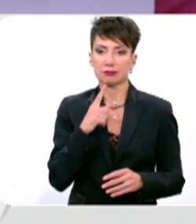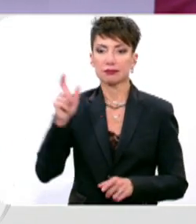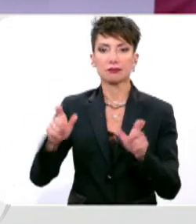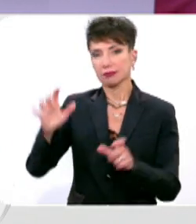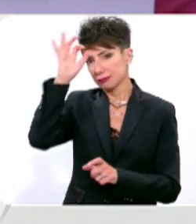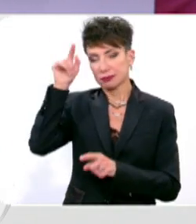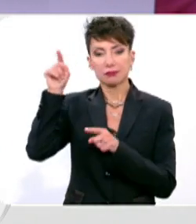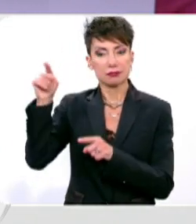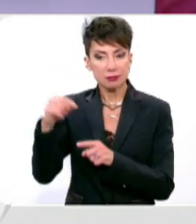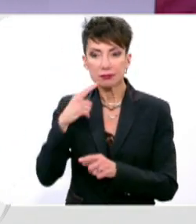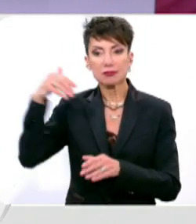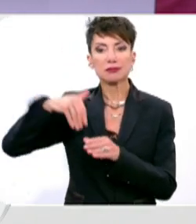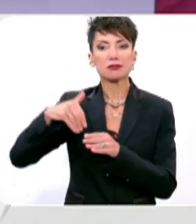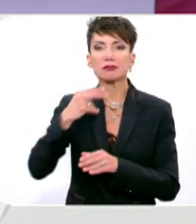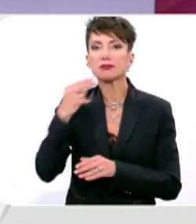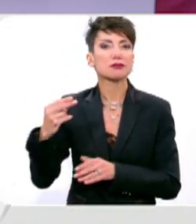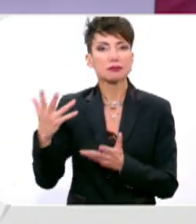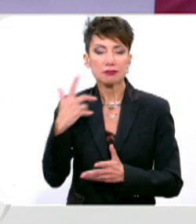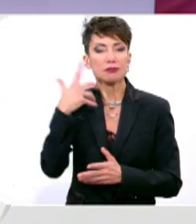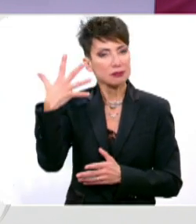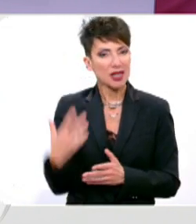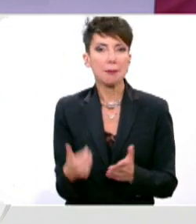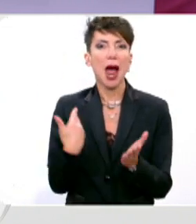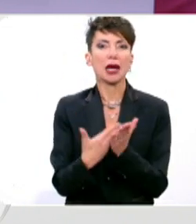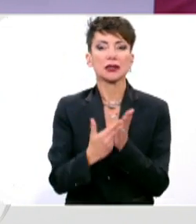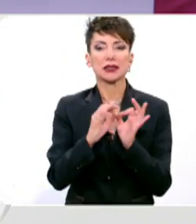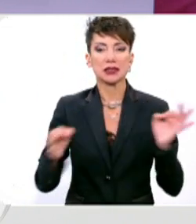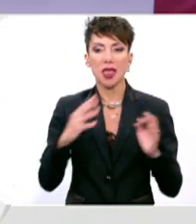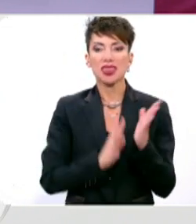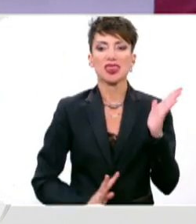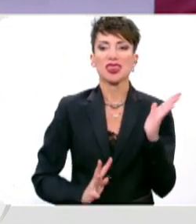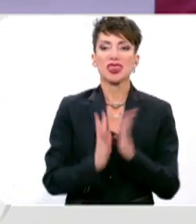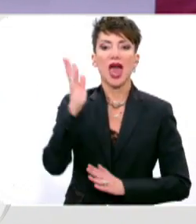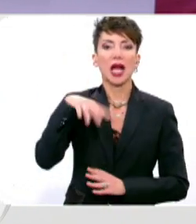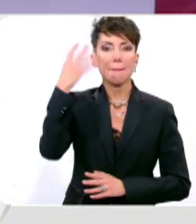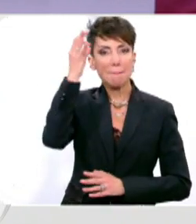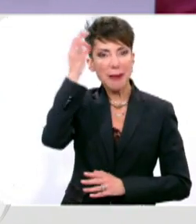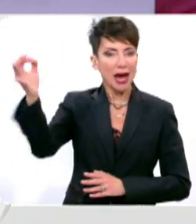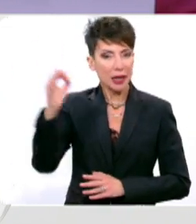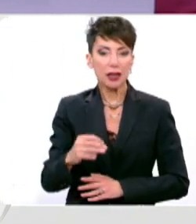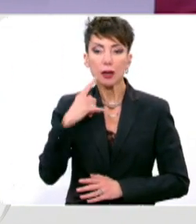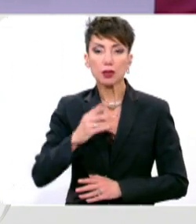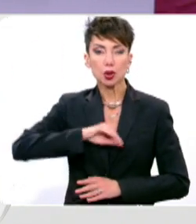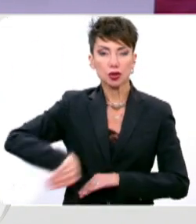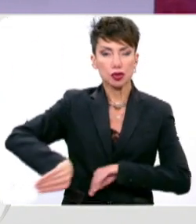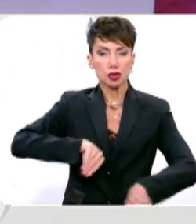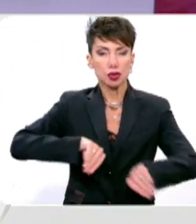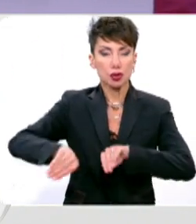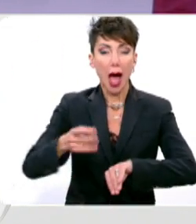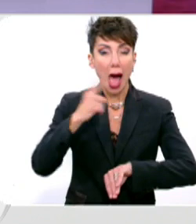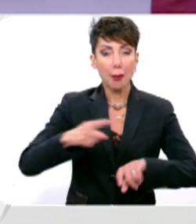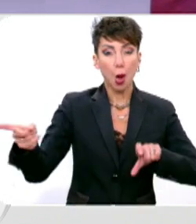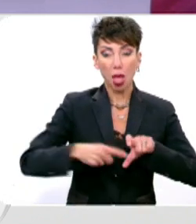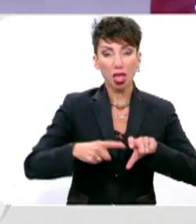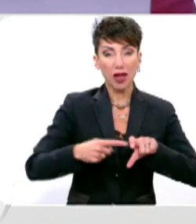των εσωτερικών υποθέσεων, υπάρχουν στοιχεία για 14 περιπτώσεις δωροληψίας μέσα σε ένα δίμηνο, από το Δεκέμβριο του 2023 μέχρι προχθές